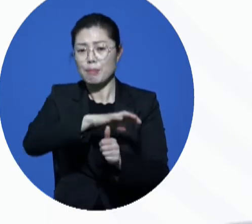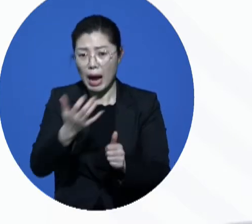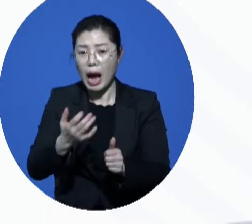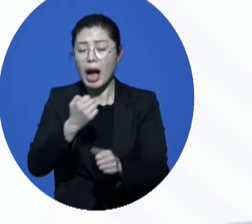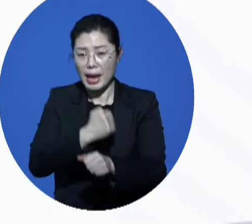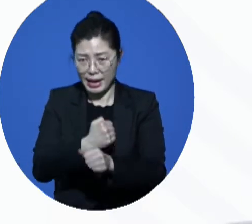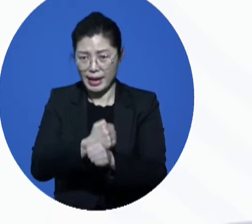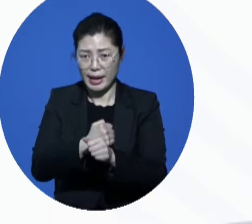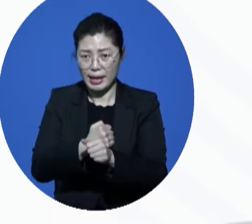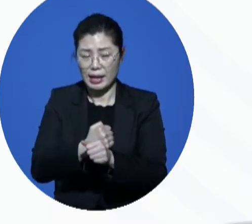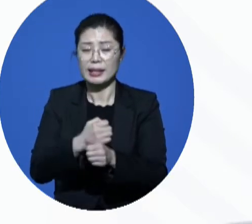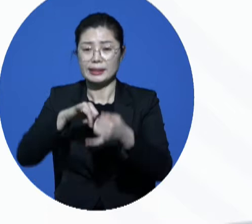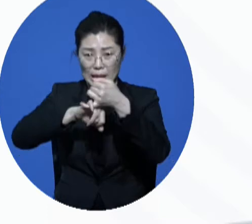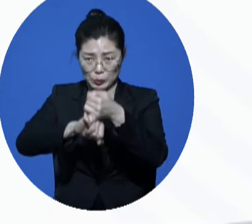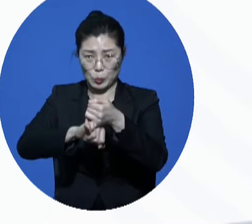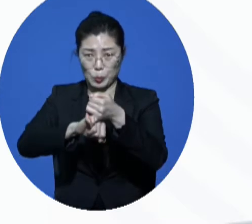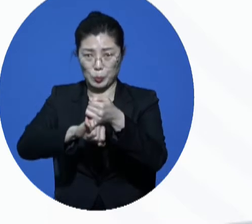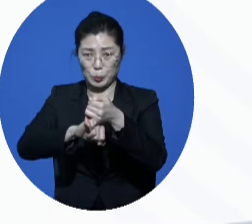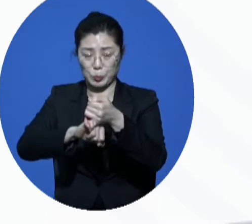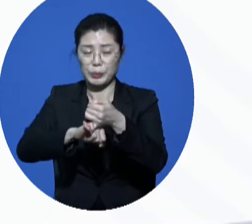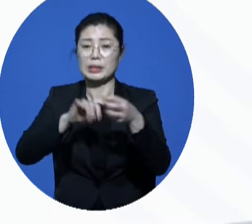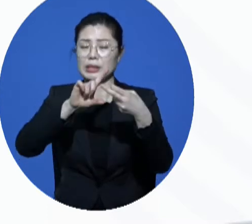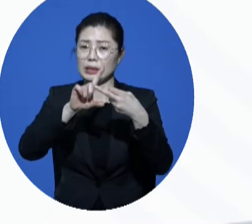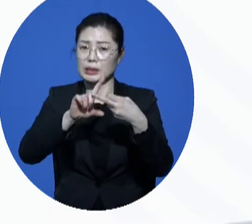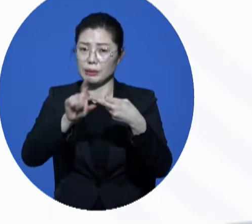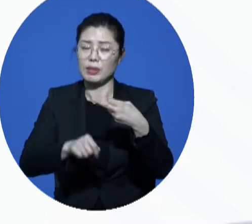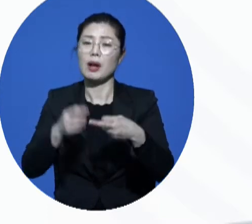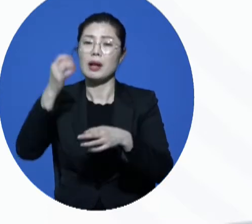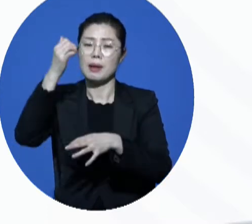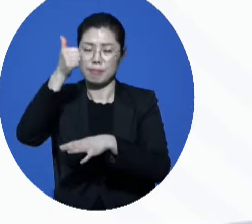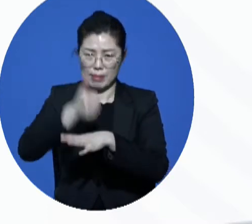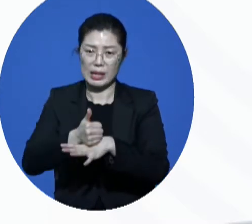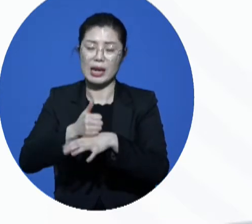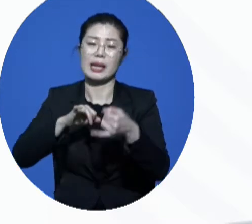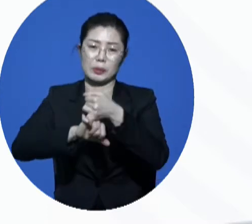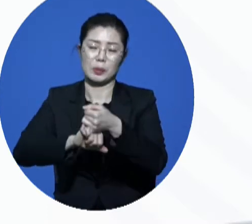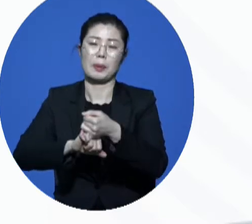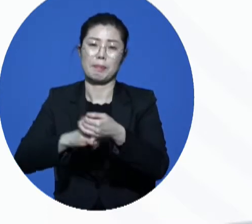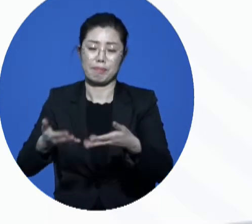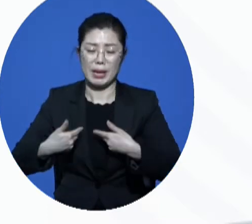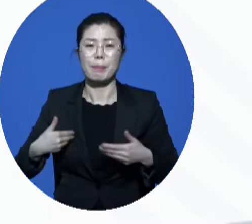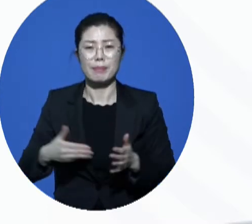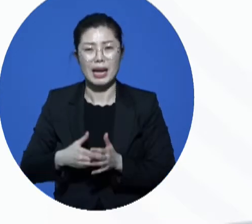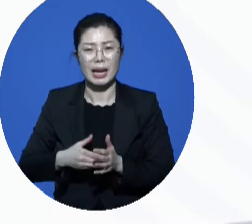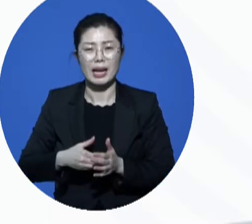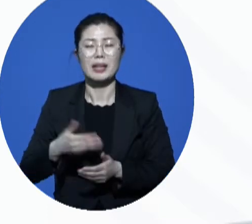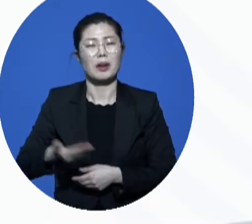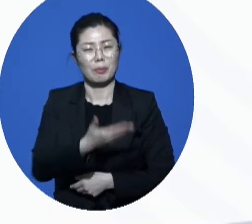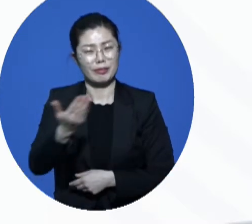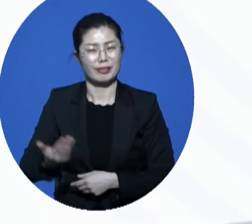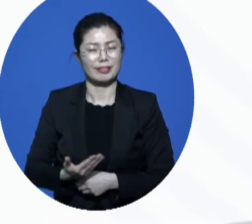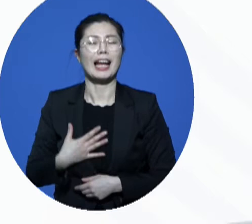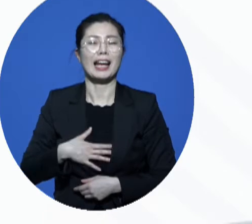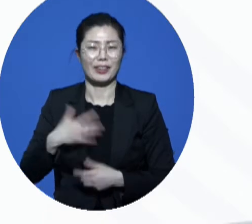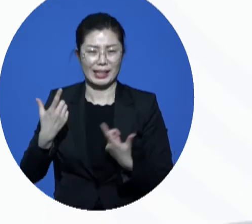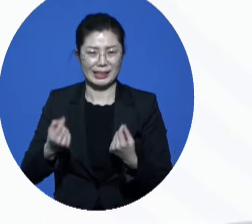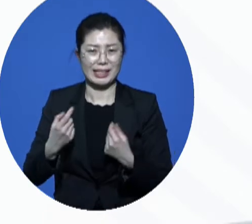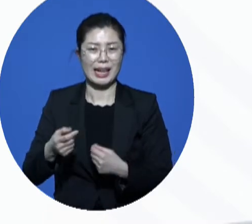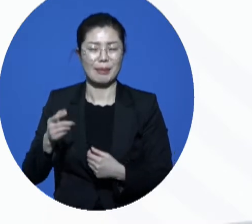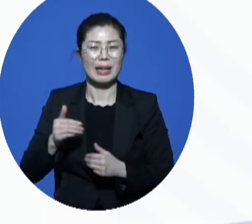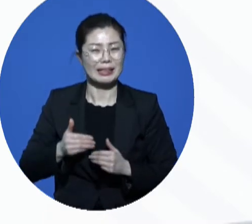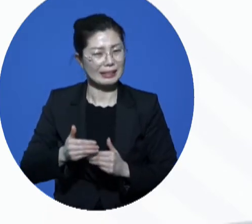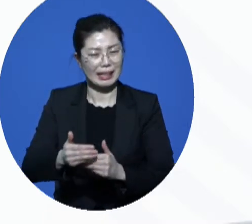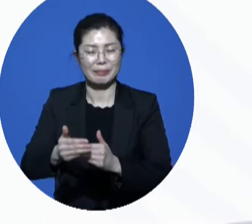탈시설을 이행하겠다라는 약속을 12월 말에 보내옵니다. 하지만 여러분 짐작하시다시피 이것은 이행되지 않게